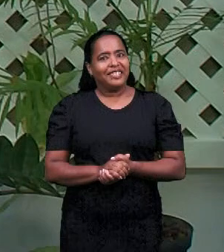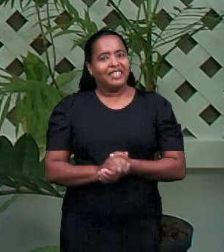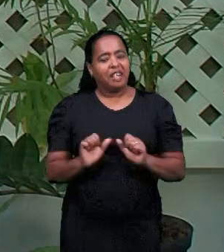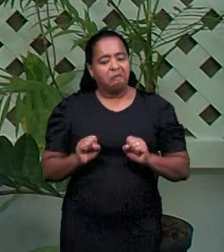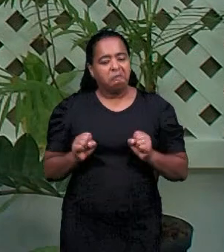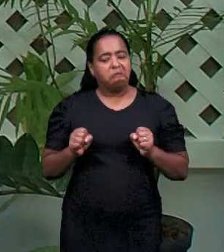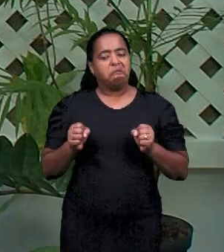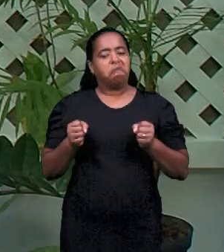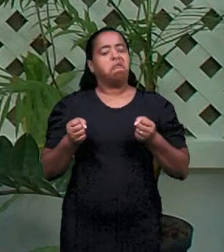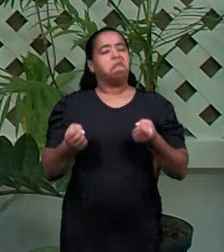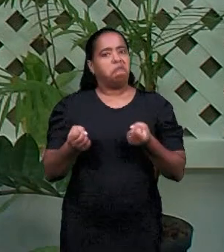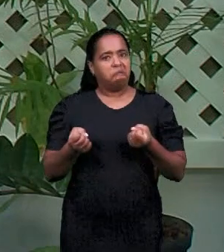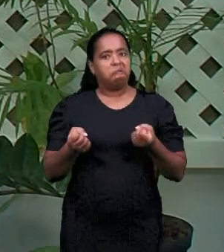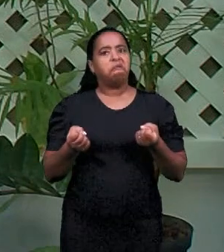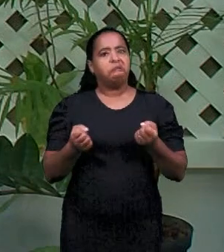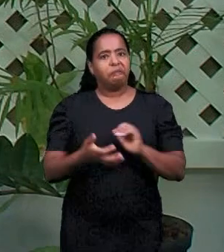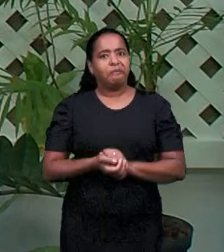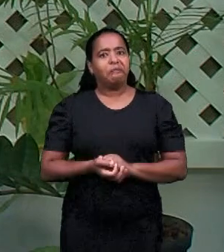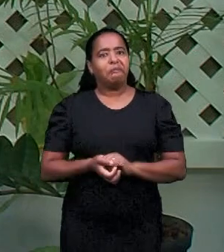les observations qu'ils font,